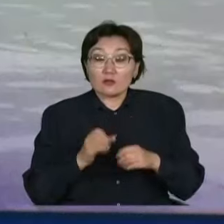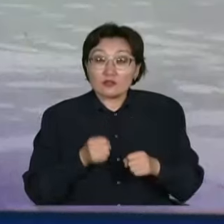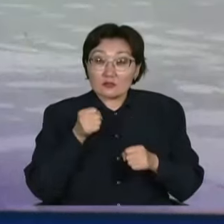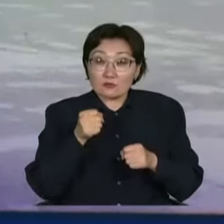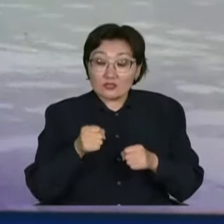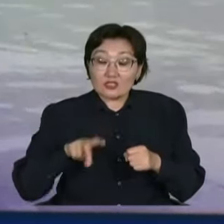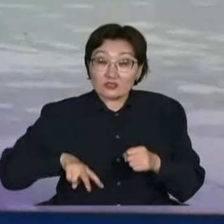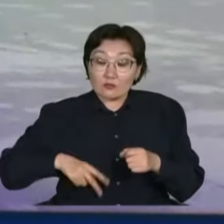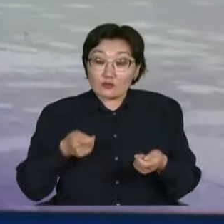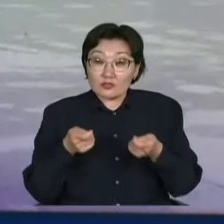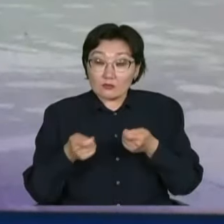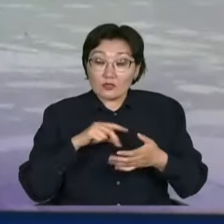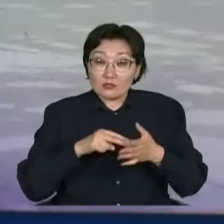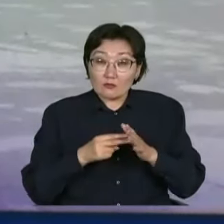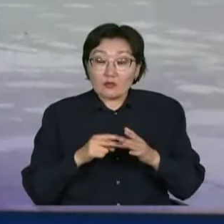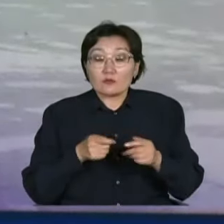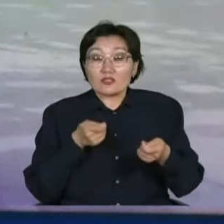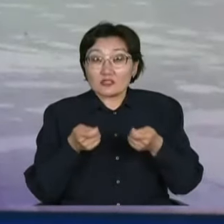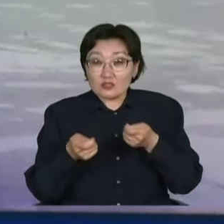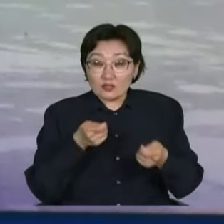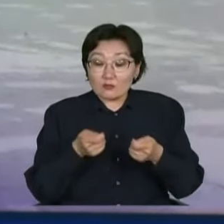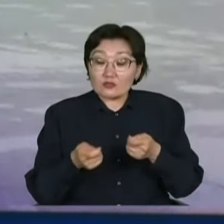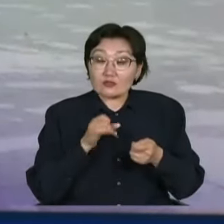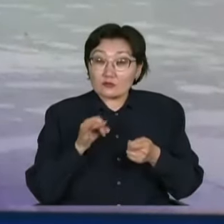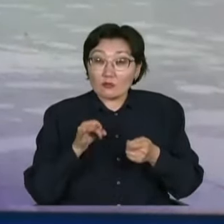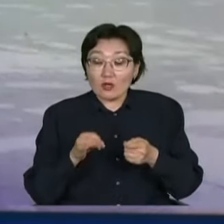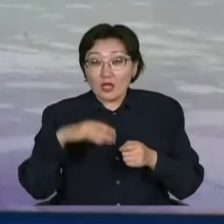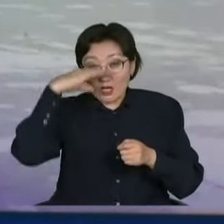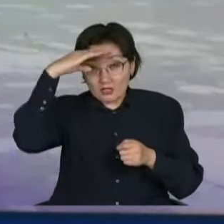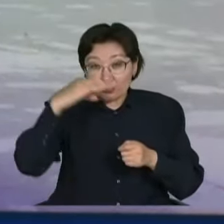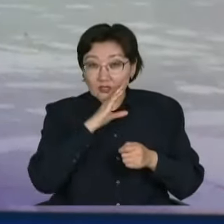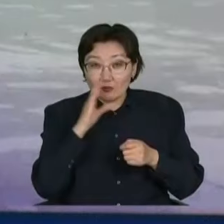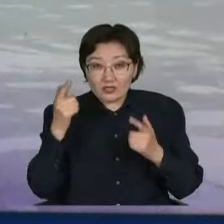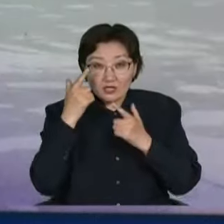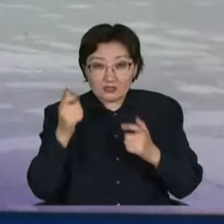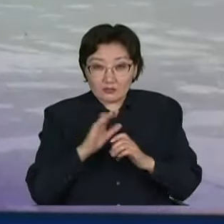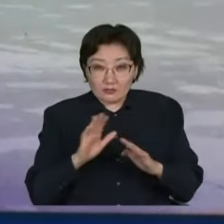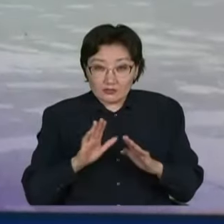білім ордасының басшысы жоспарын басқармадағыларға да, тіпті ата-аналарға